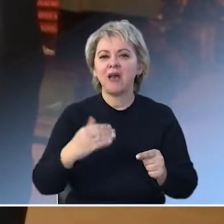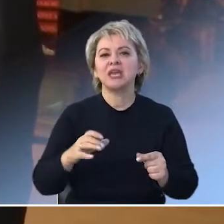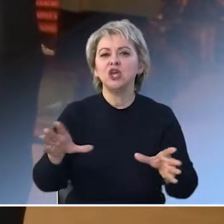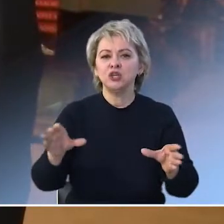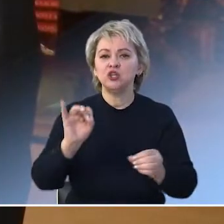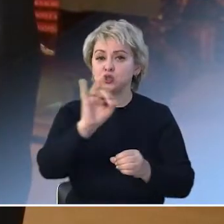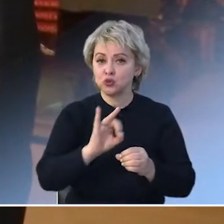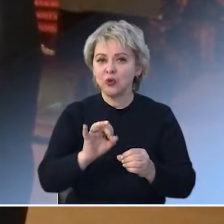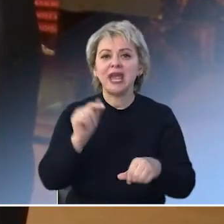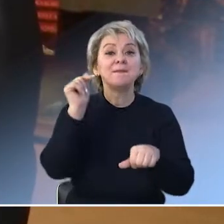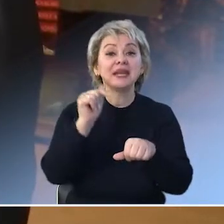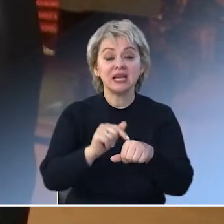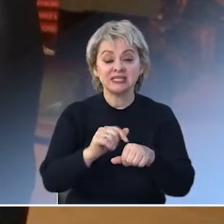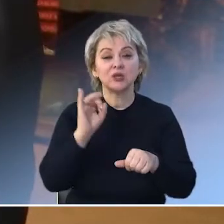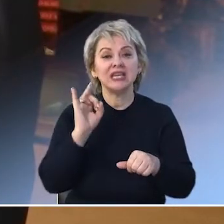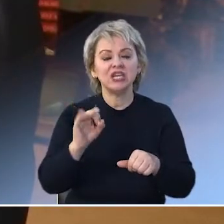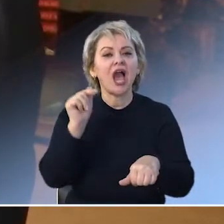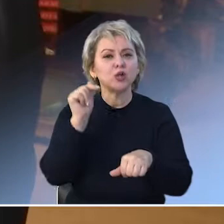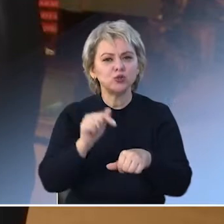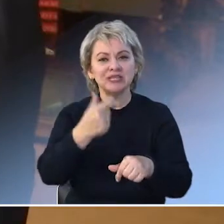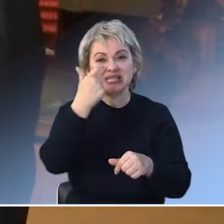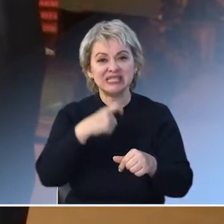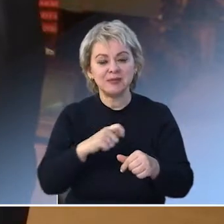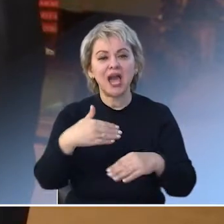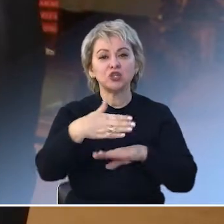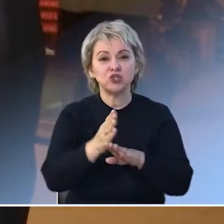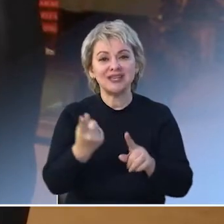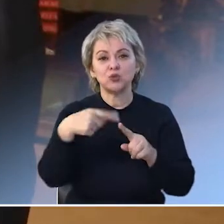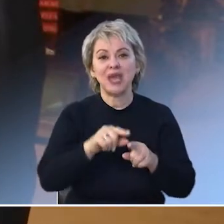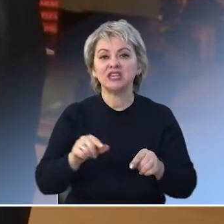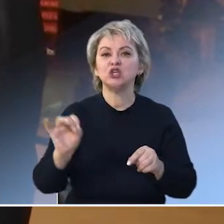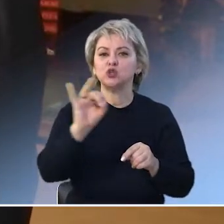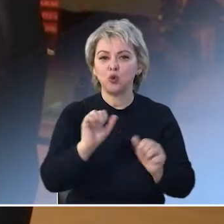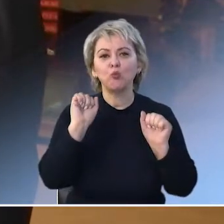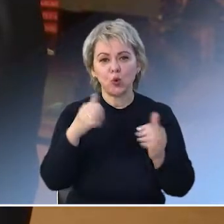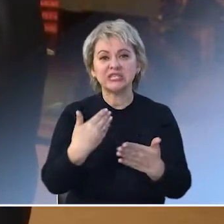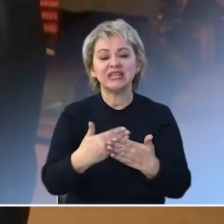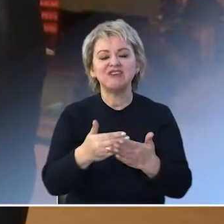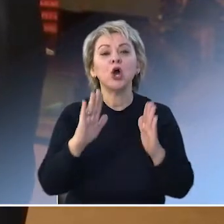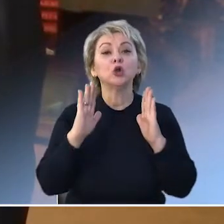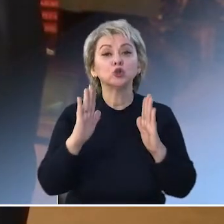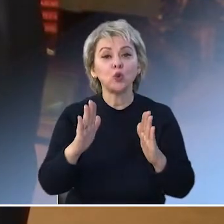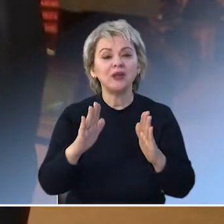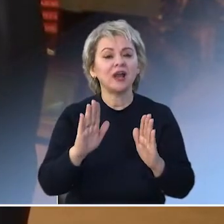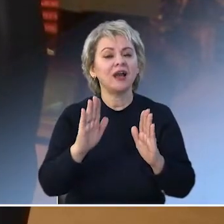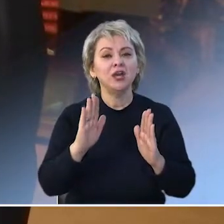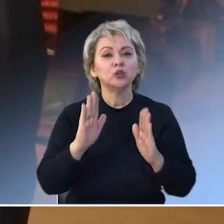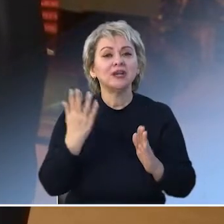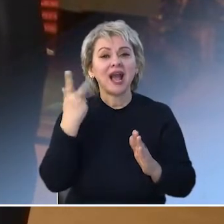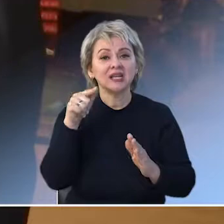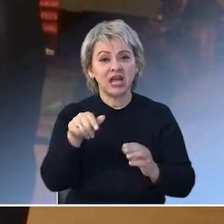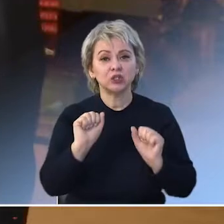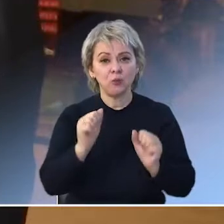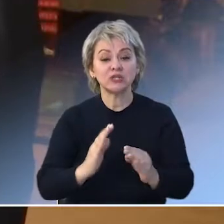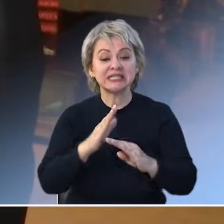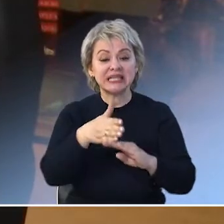вами история, и прикоснуться и ощутить себя частью этой истории можно, наверное, только вот исключительно,